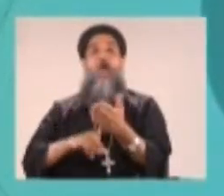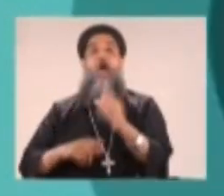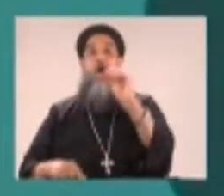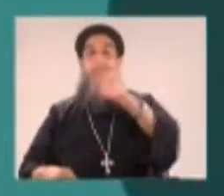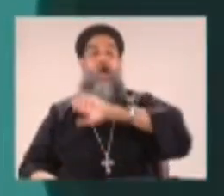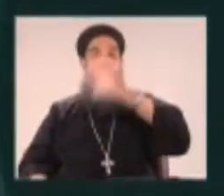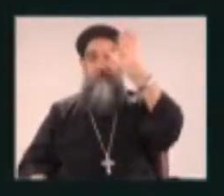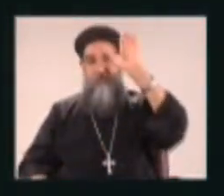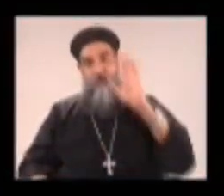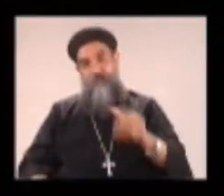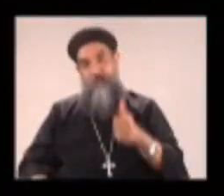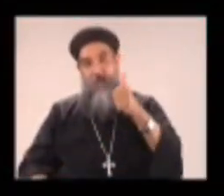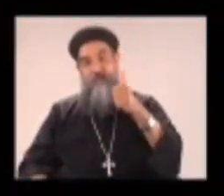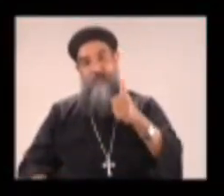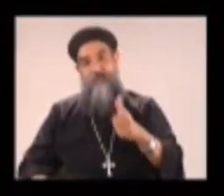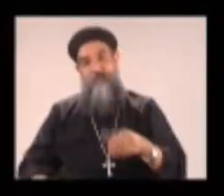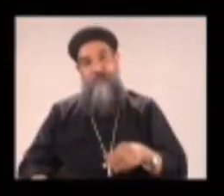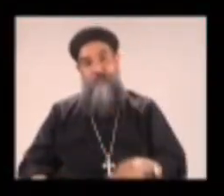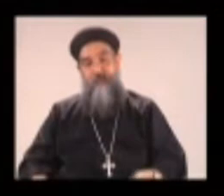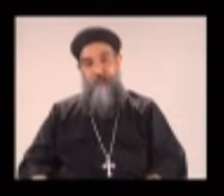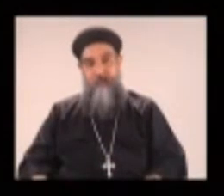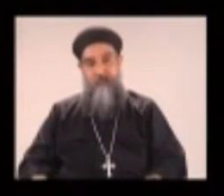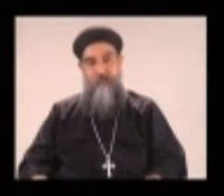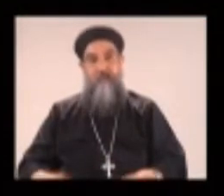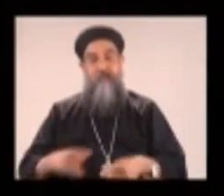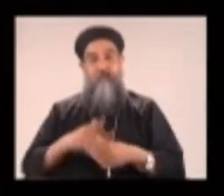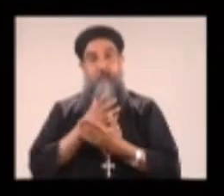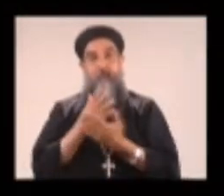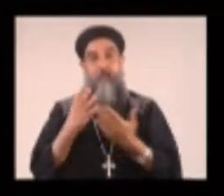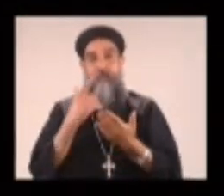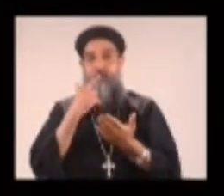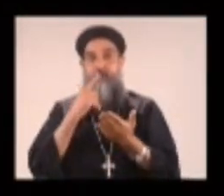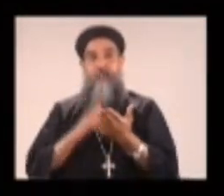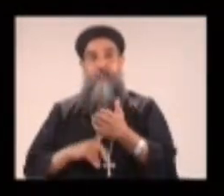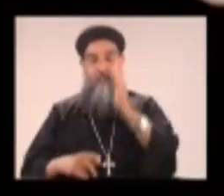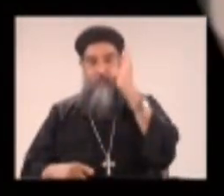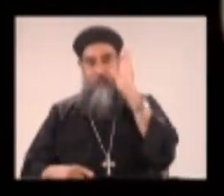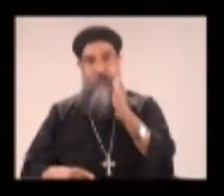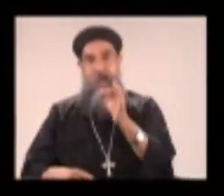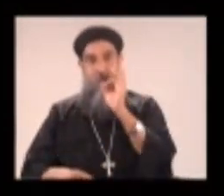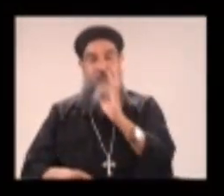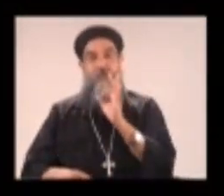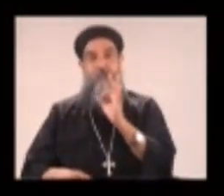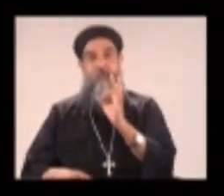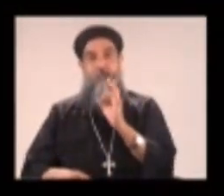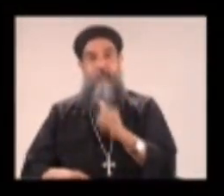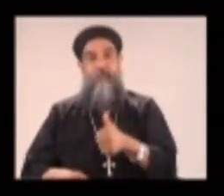الحقيقة. بل كده عمره ما يوم يحميك، ومش